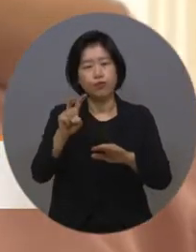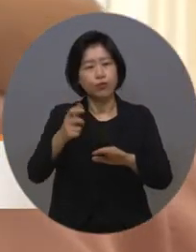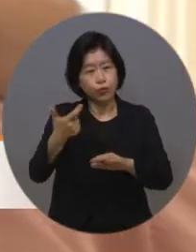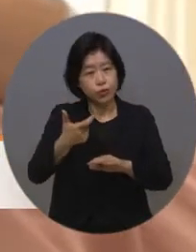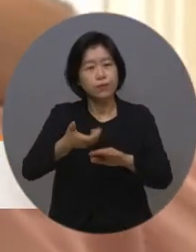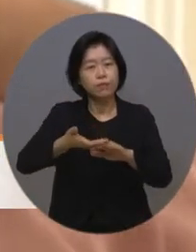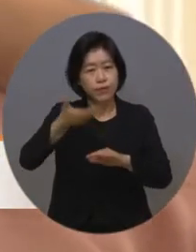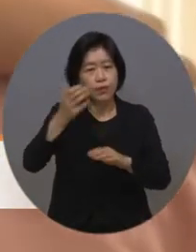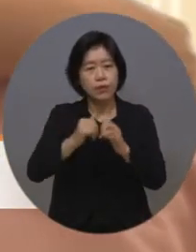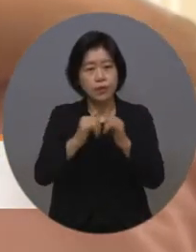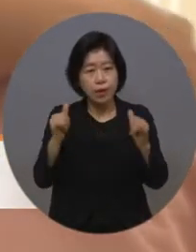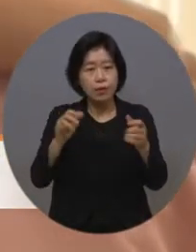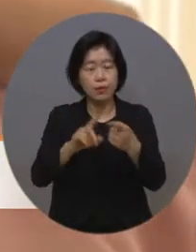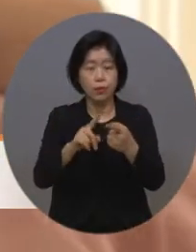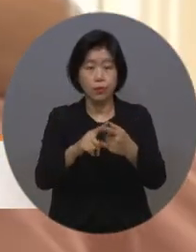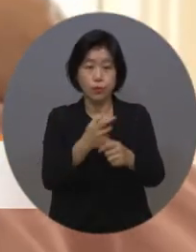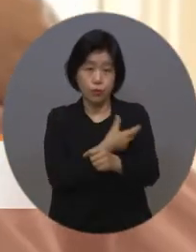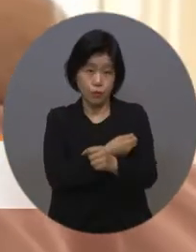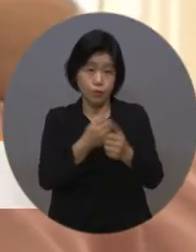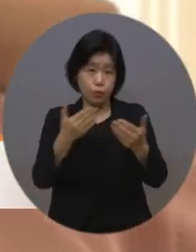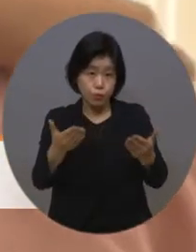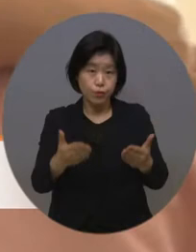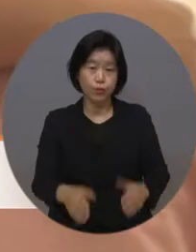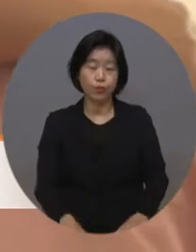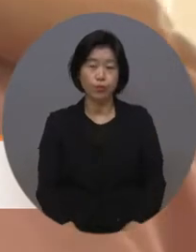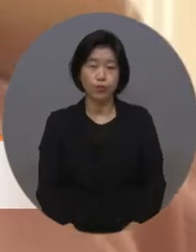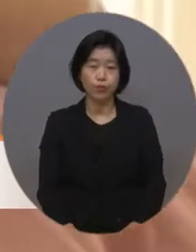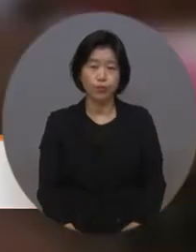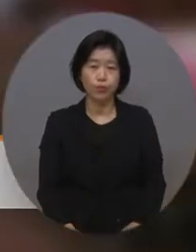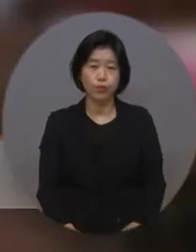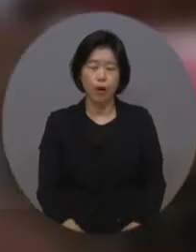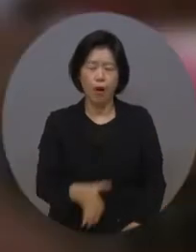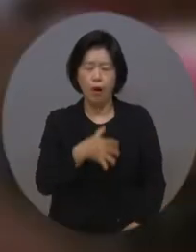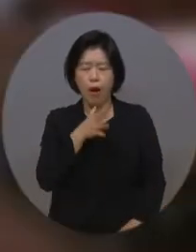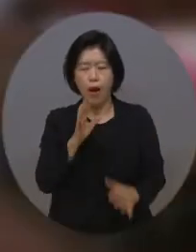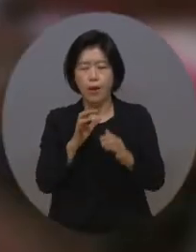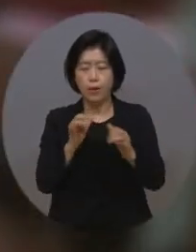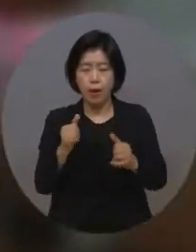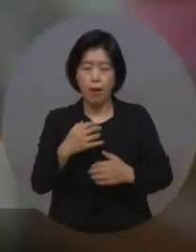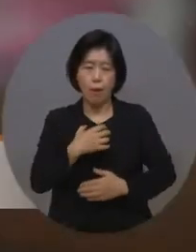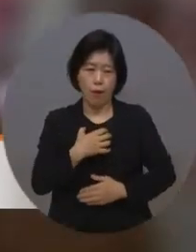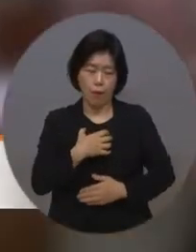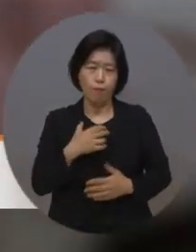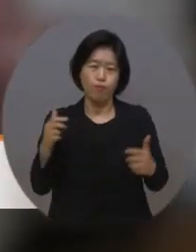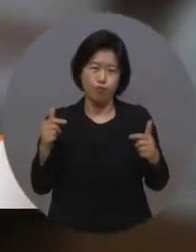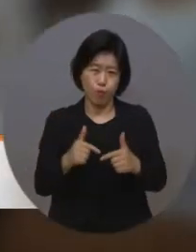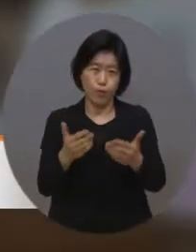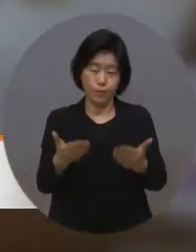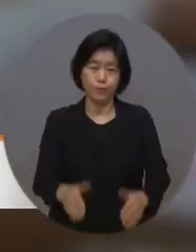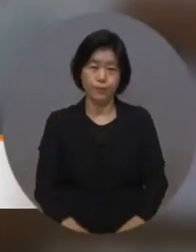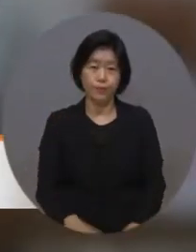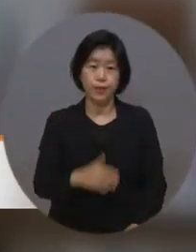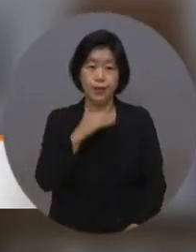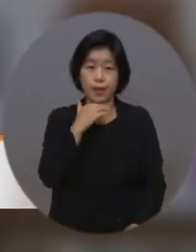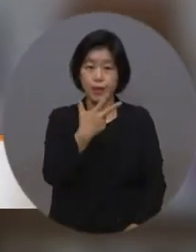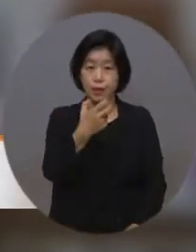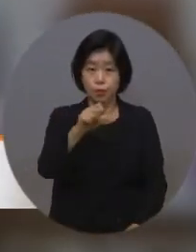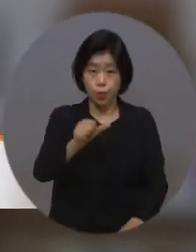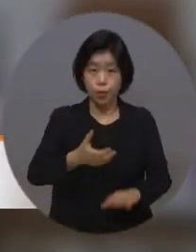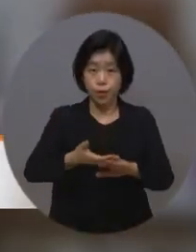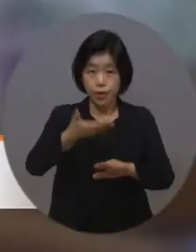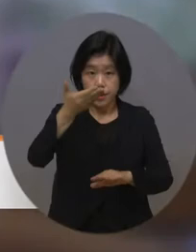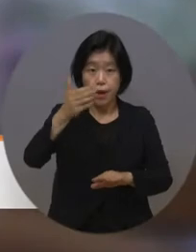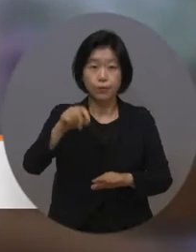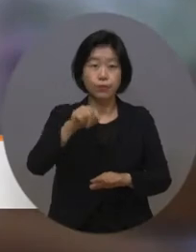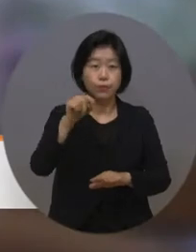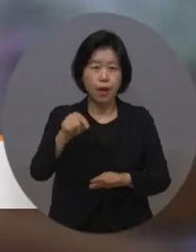대해서도 접종을 추진해 중증 사망 위험이 높은 고령층을 보호합니다. 75세 이상 연령층 중